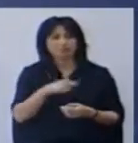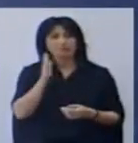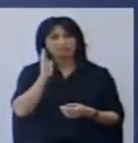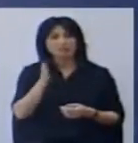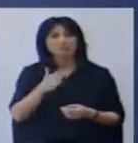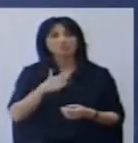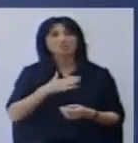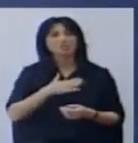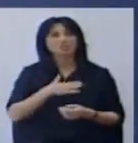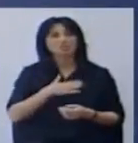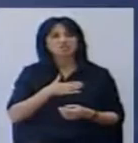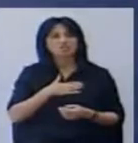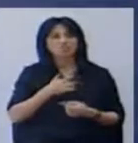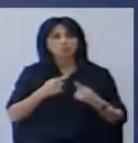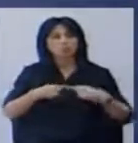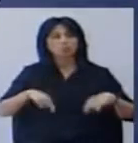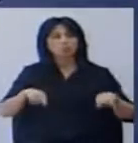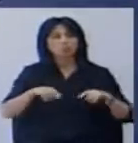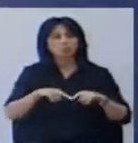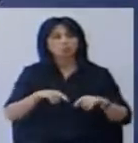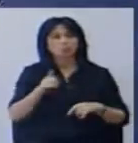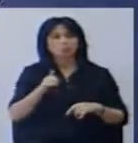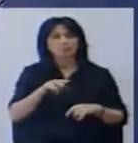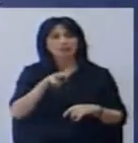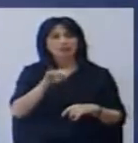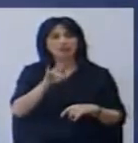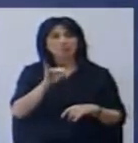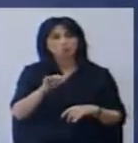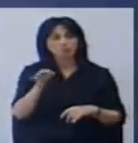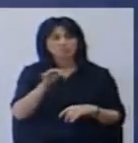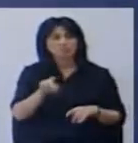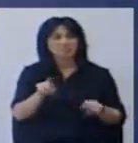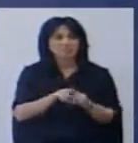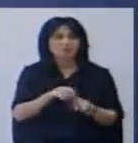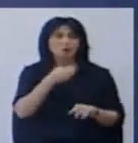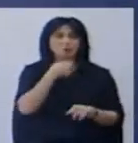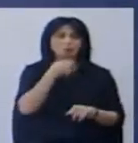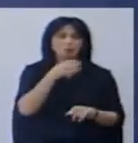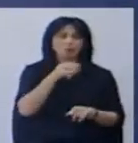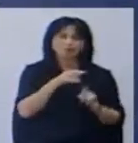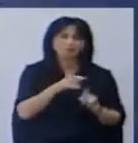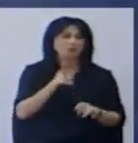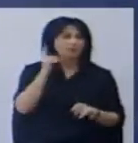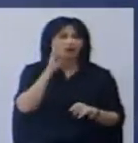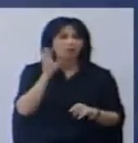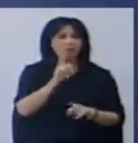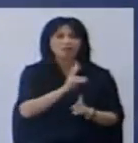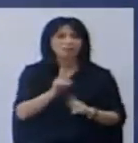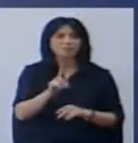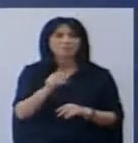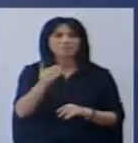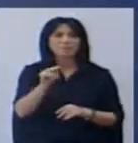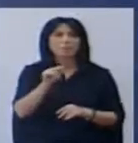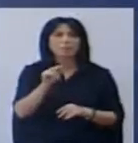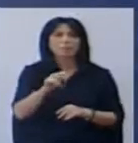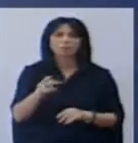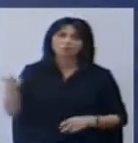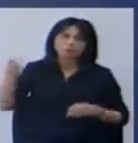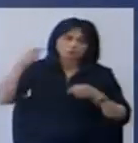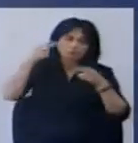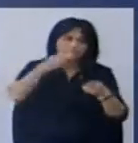მექნება ჩემი ბიურო როგორც ლანჩხუთის რაიონში, ისე ოზურგეთის რაიონში. არიფიქროს არავინ, რომ მას ფოთში